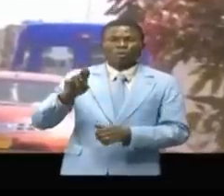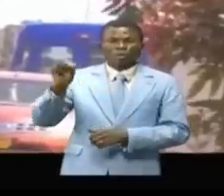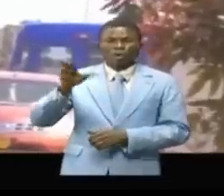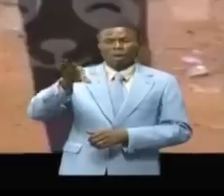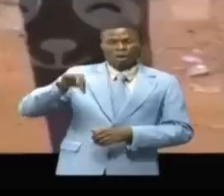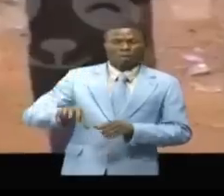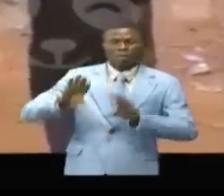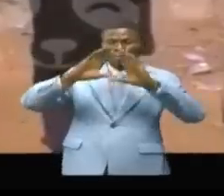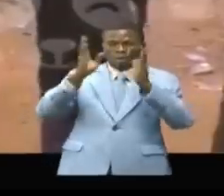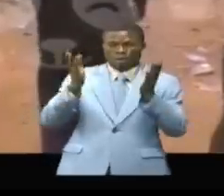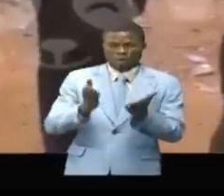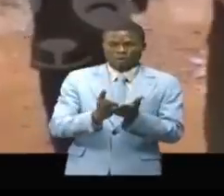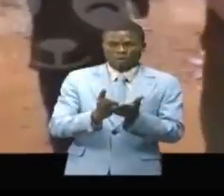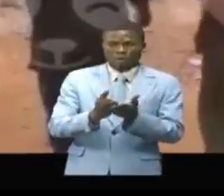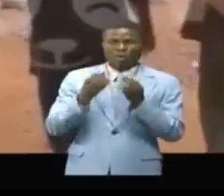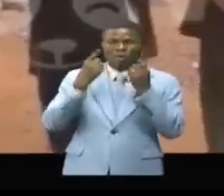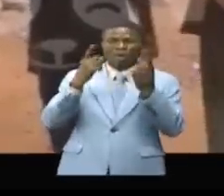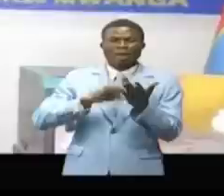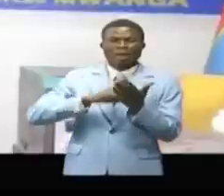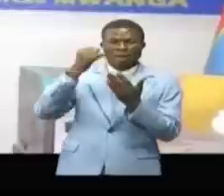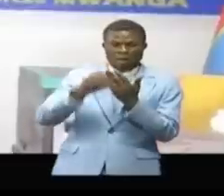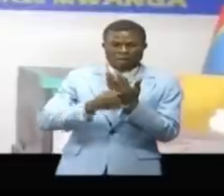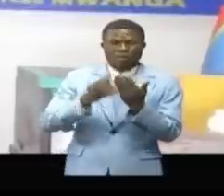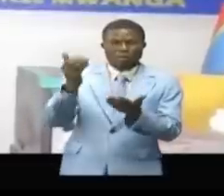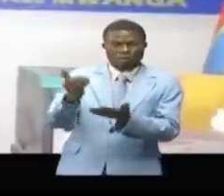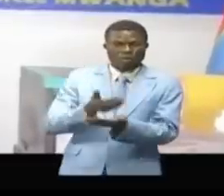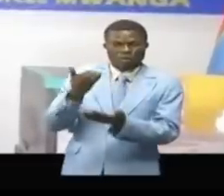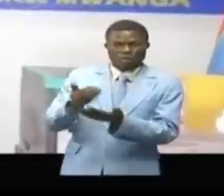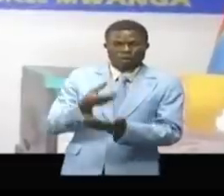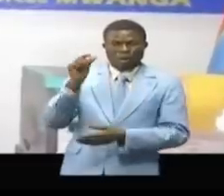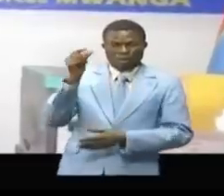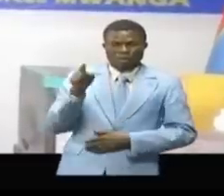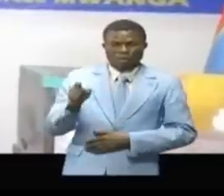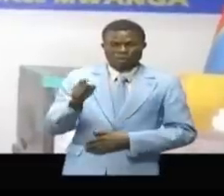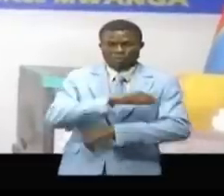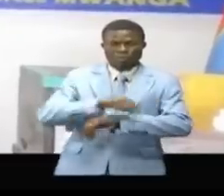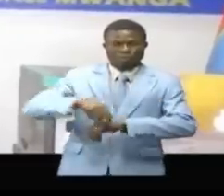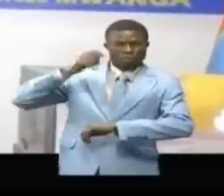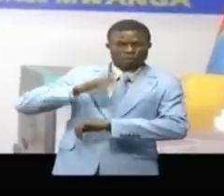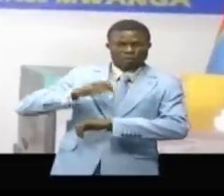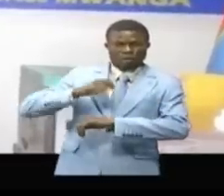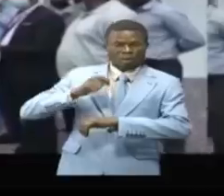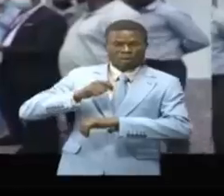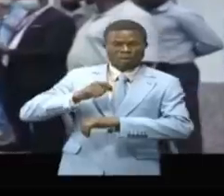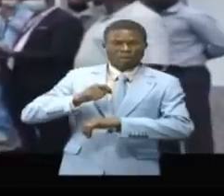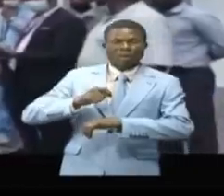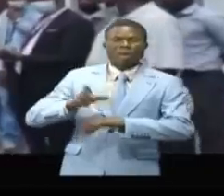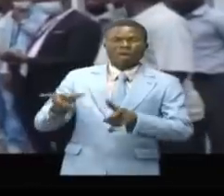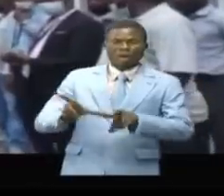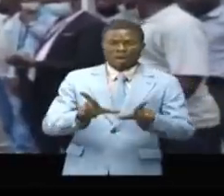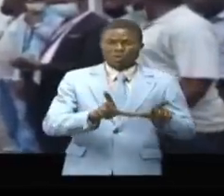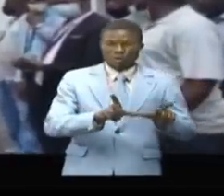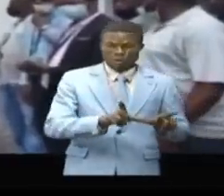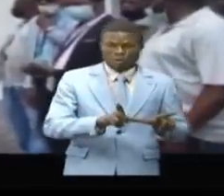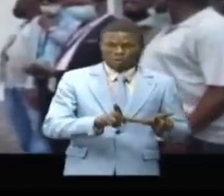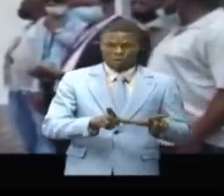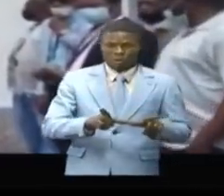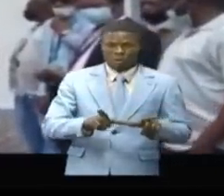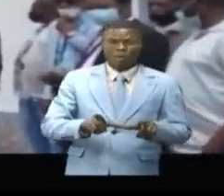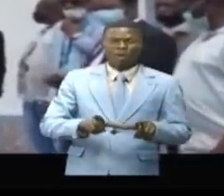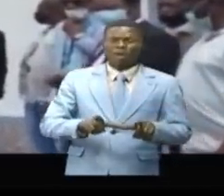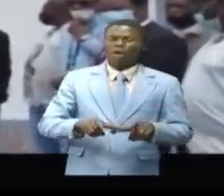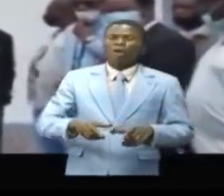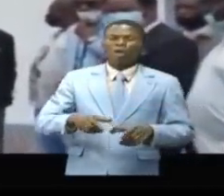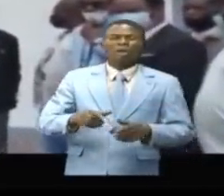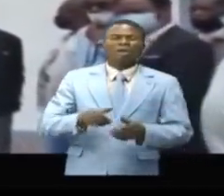des communautés impactées par son projet d'exploitation. Le parquet général près la cour d'appel de Lualaba dit avoir désisté